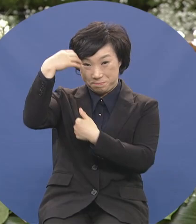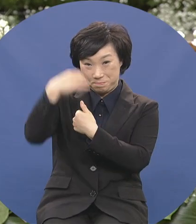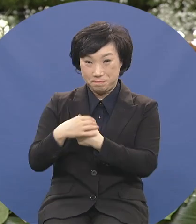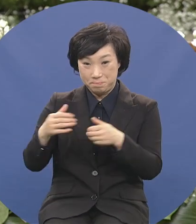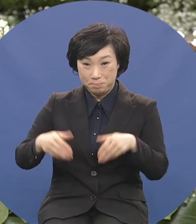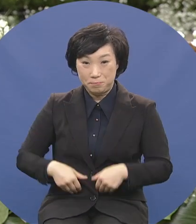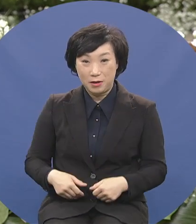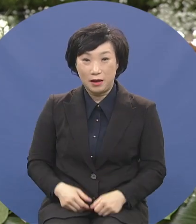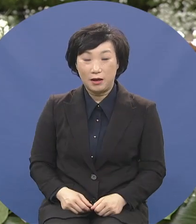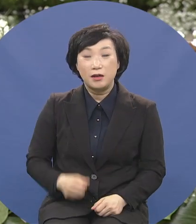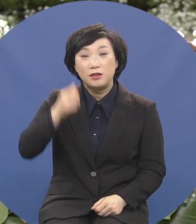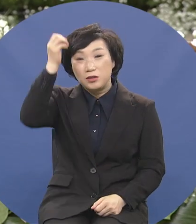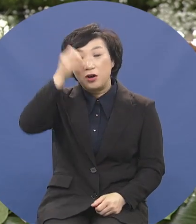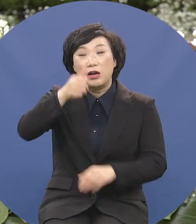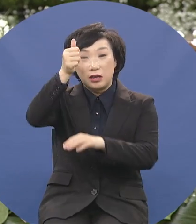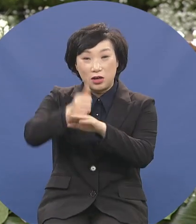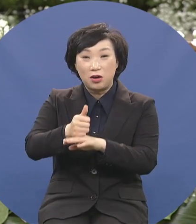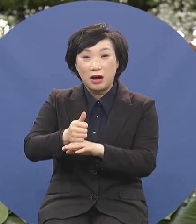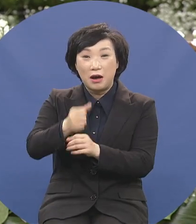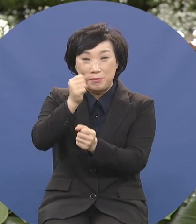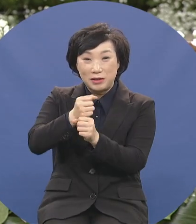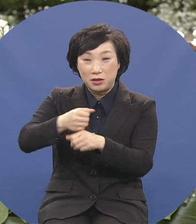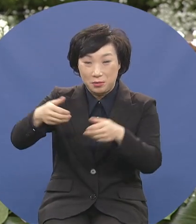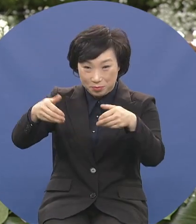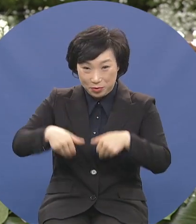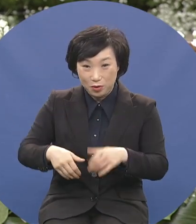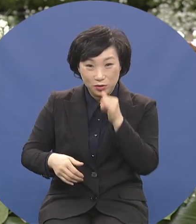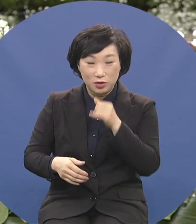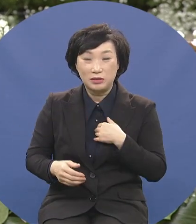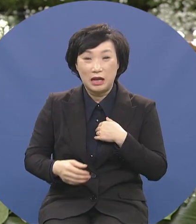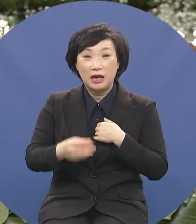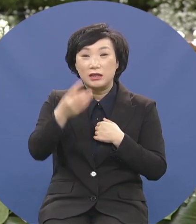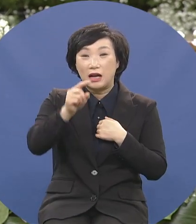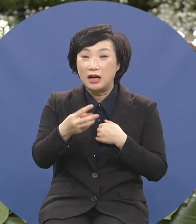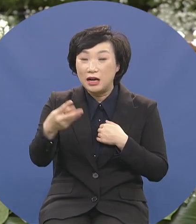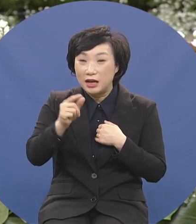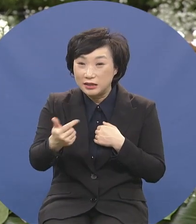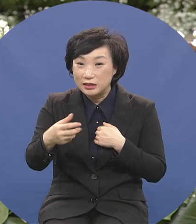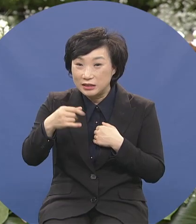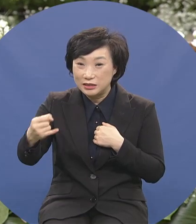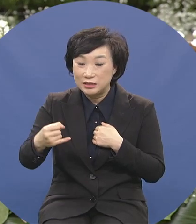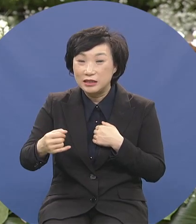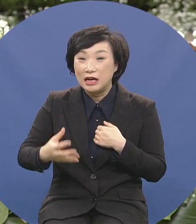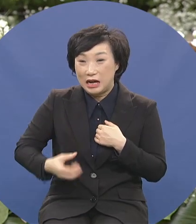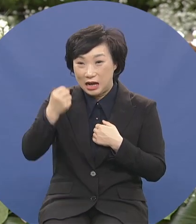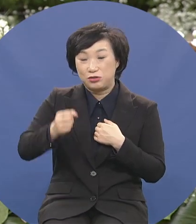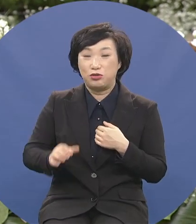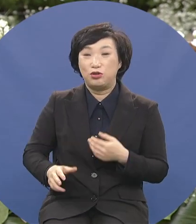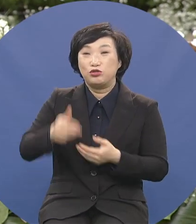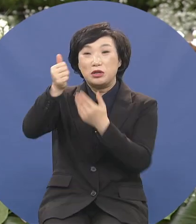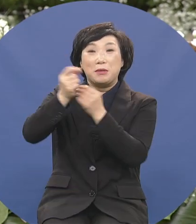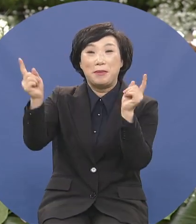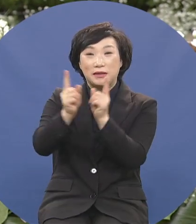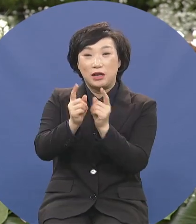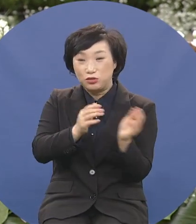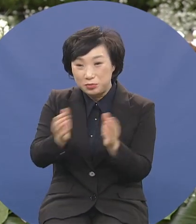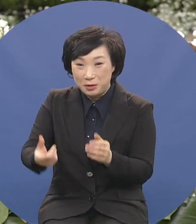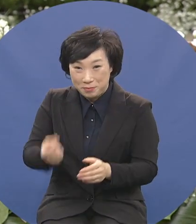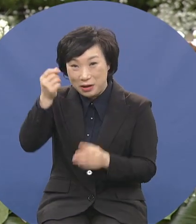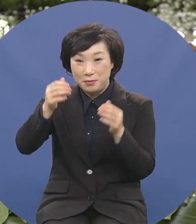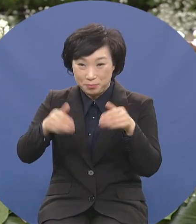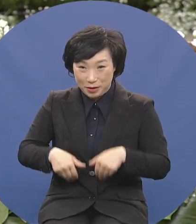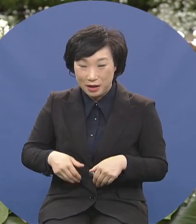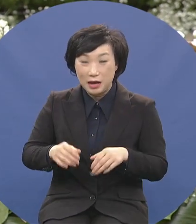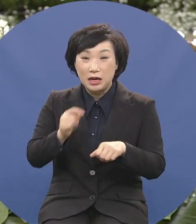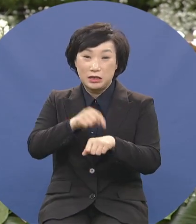감당해라, 영적 작품을 내라, 내 달란트를 들고 주님 만날 거 빨리 준비해, 시간 주고